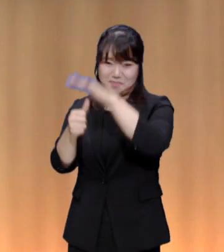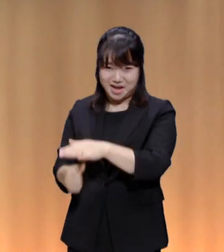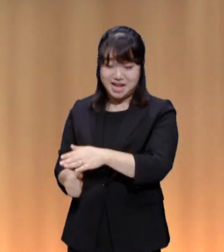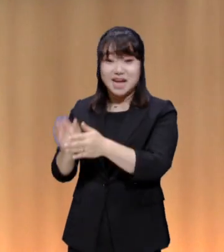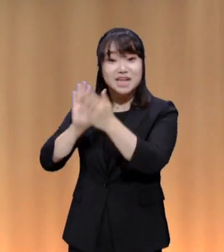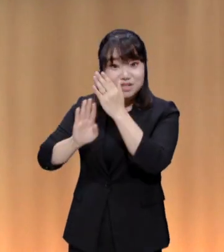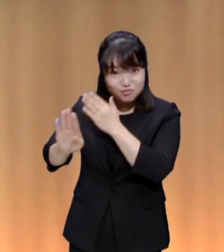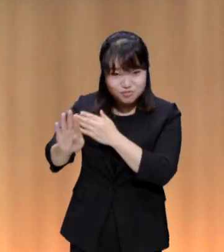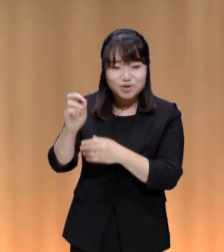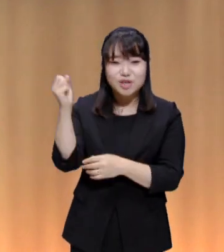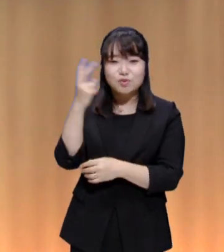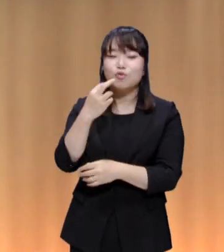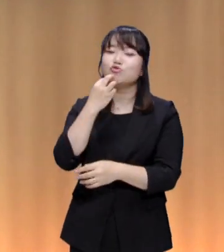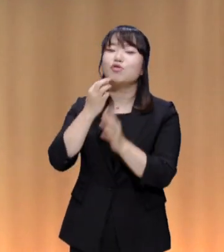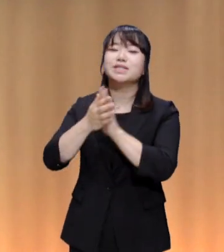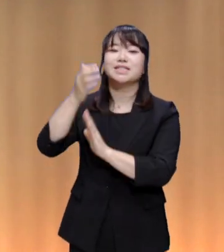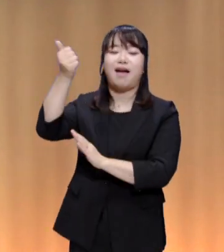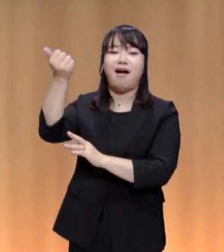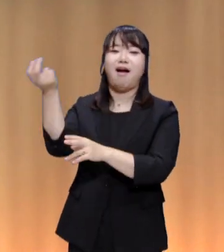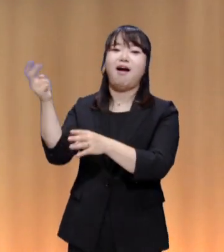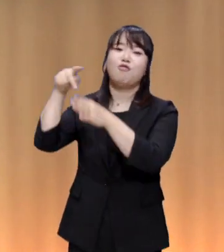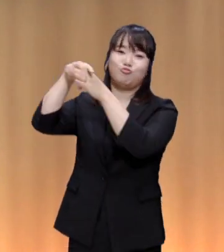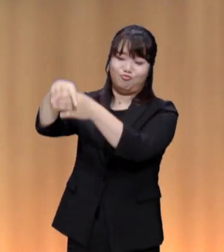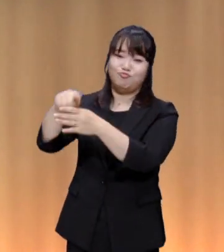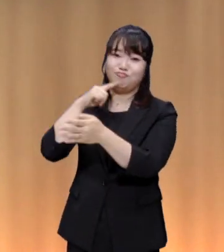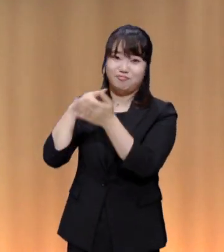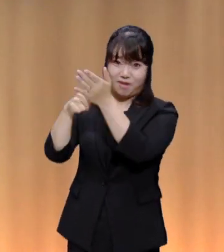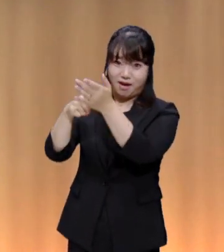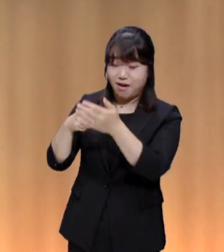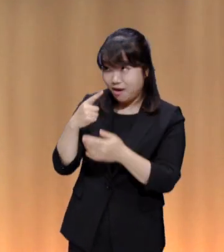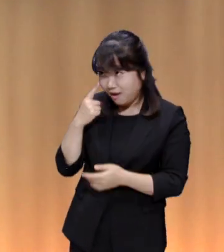된 거예요. 서울시장 출마를 하시면서